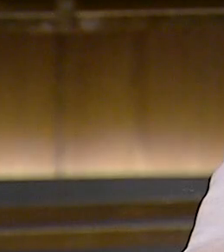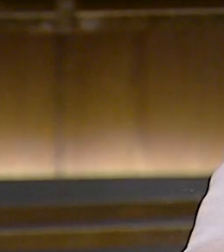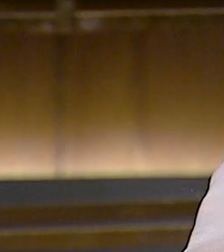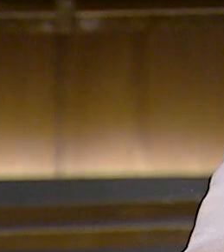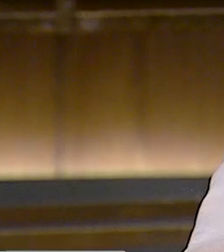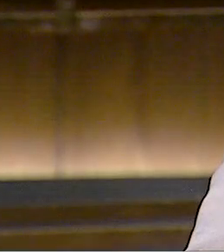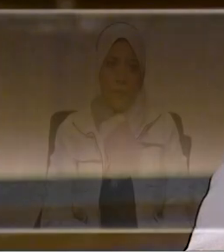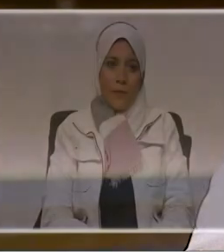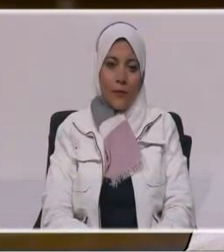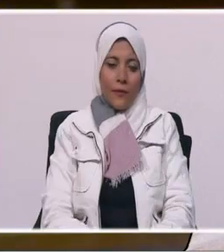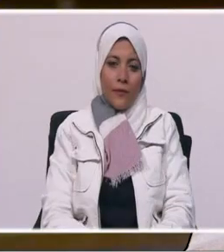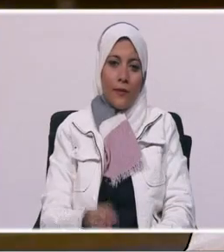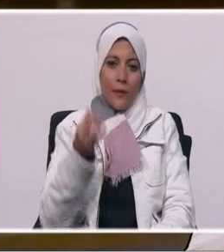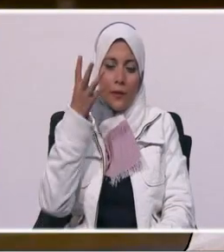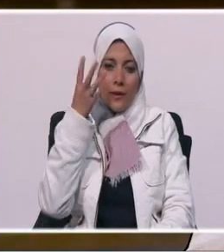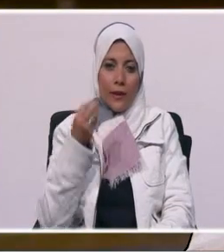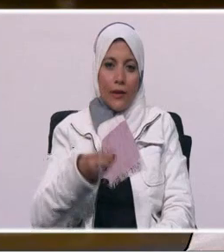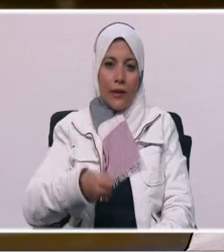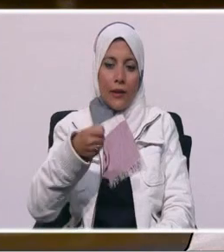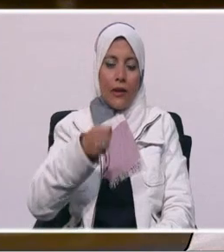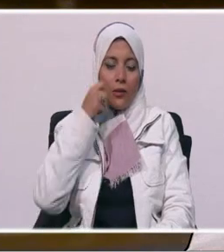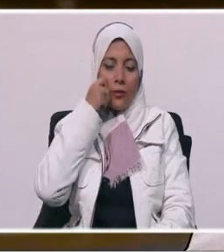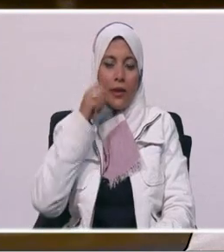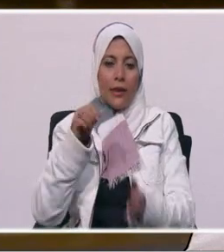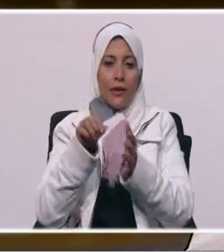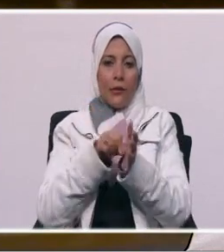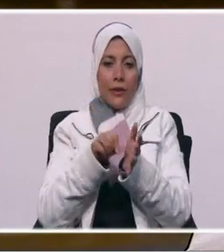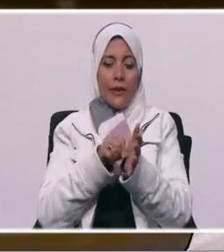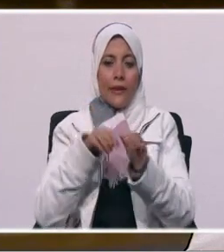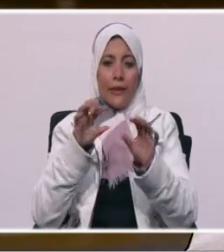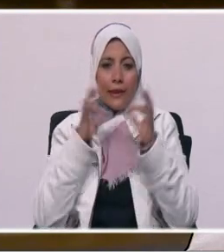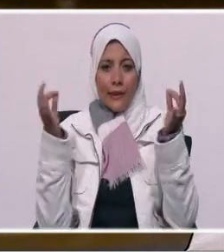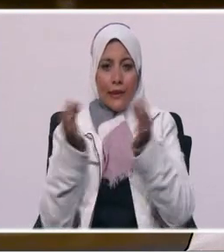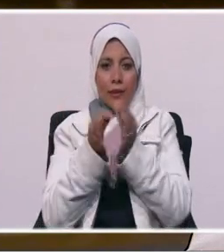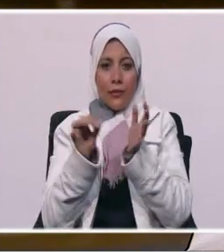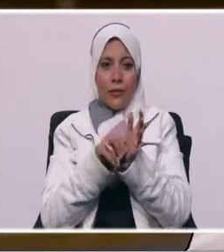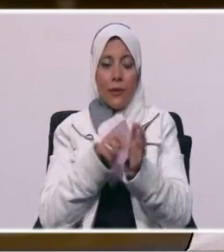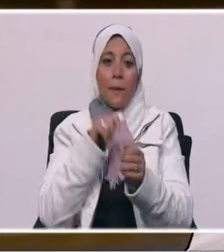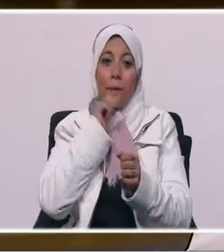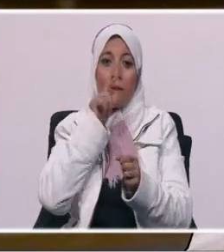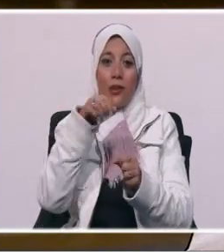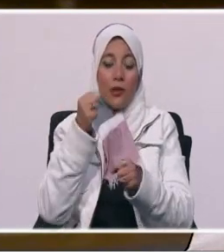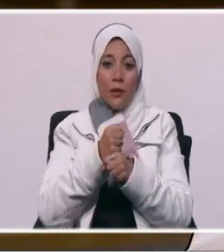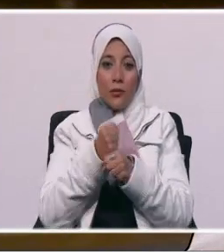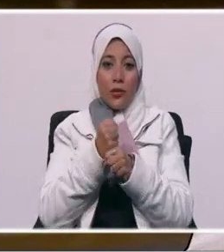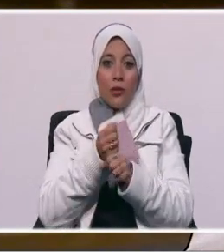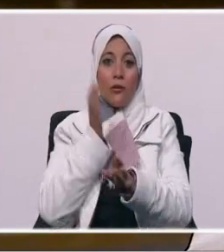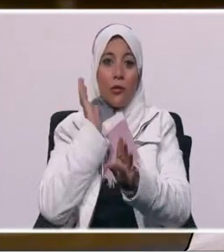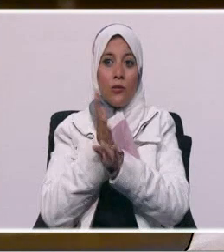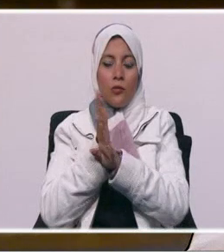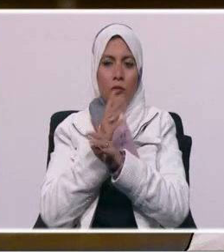مساء الخير واهلا بحضراتكم وحلقه جديده واحد من الناس. ضيفتي النهارده موهوبه وموعوده